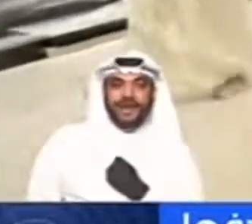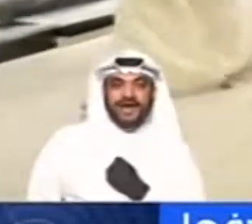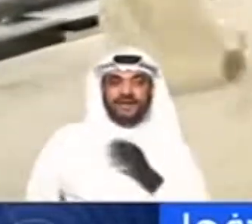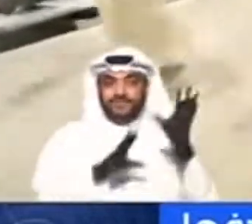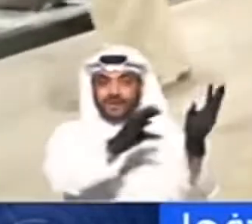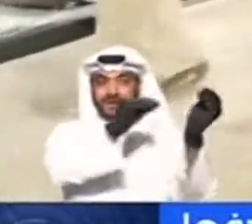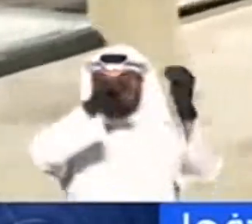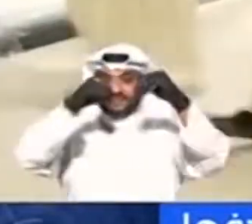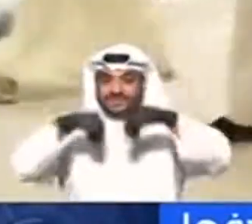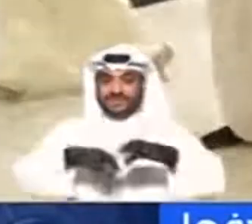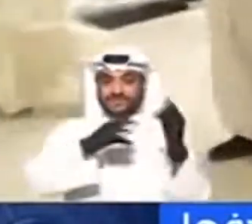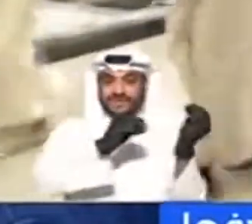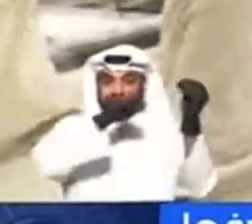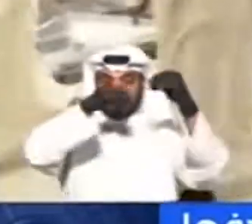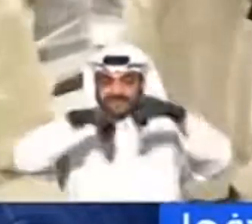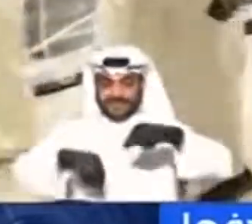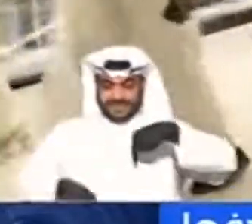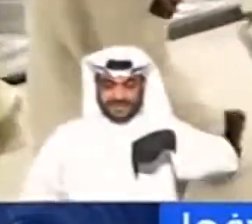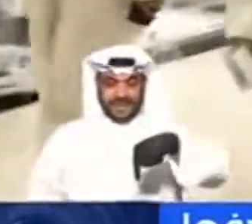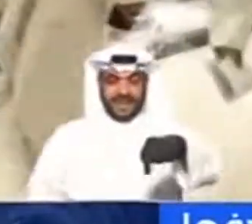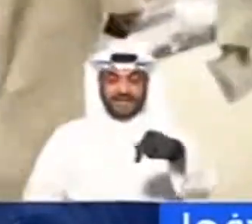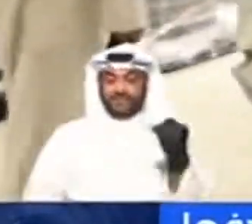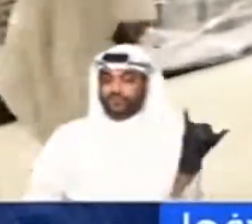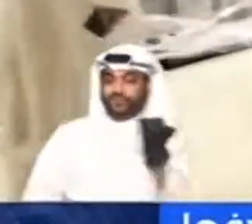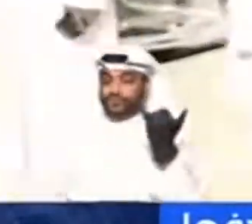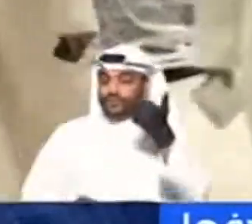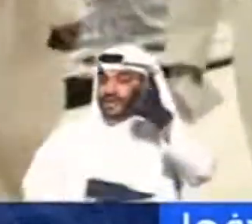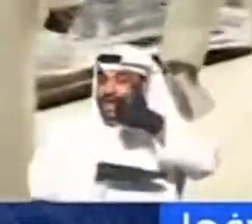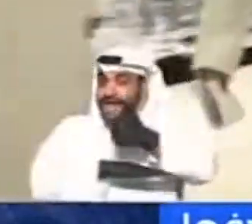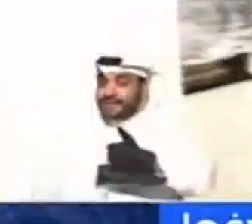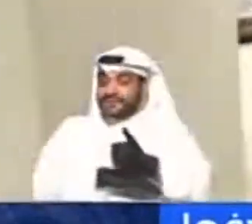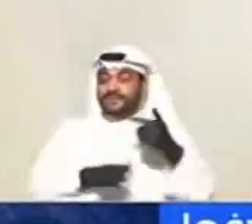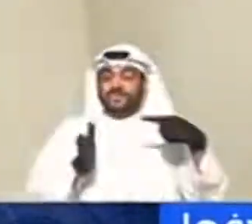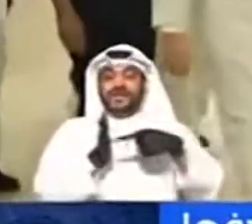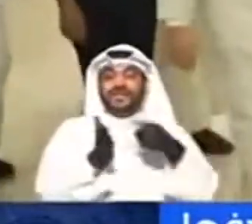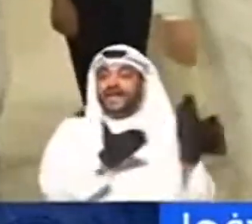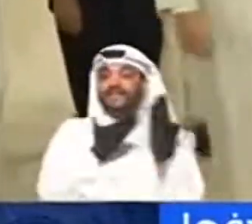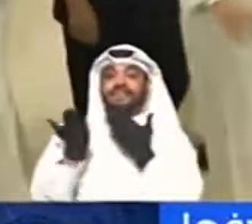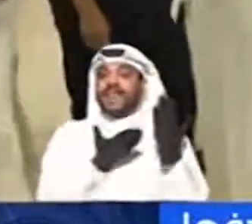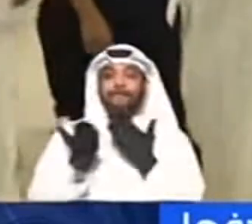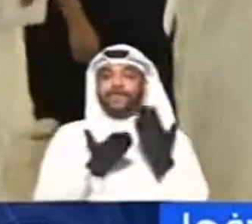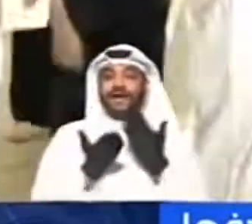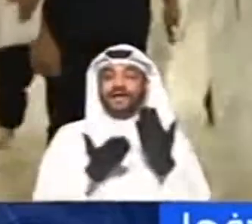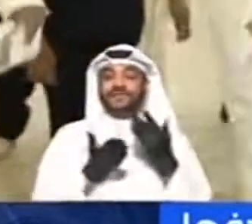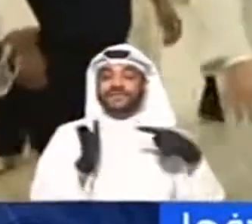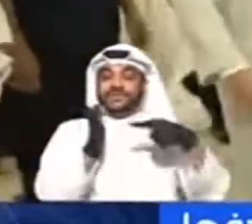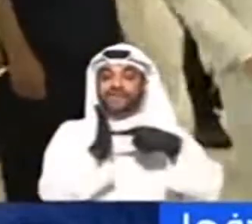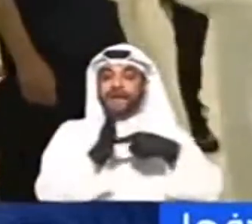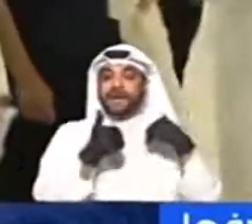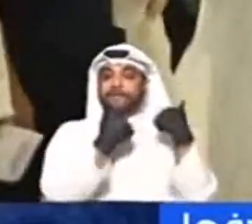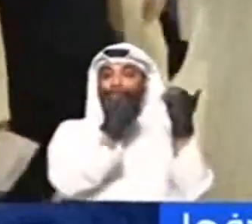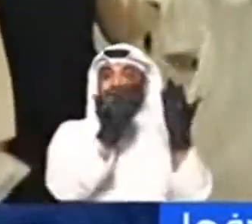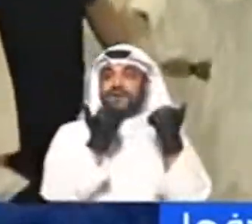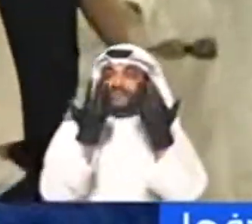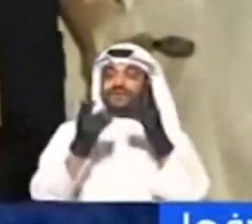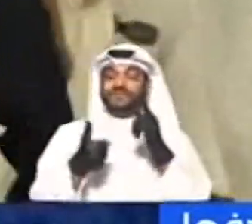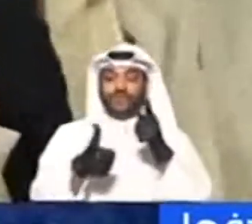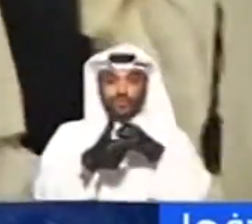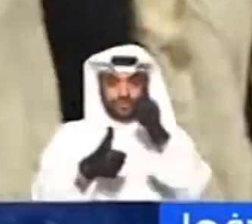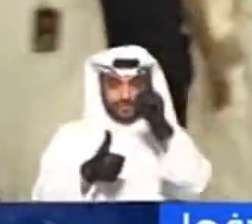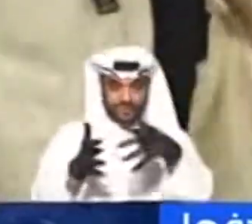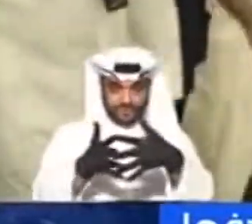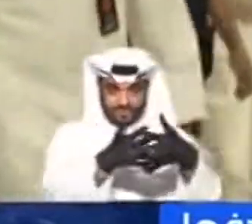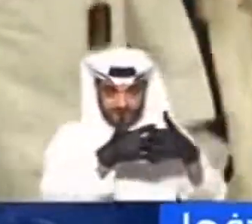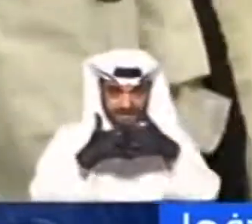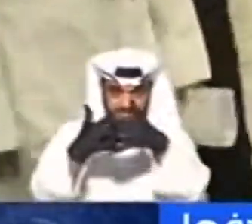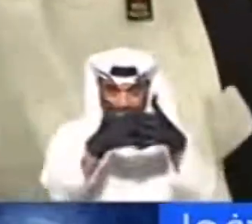الخارج، إن المرحلة الرابعة سمتها الأساسية هي الطلبة في مناطق العالم بالأساس في الولايات المتحدة